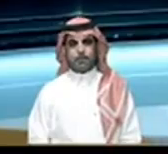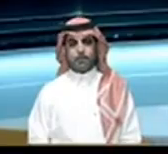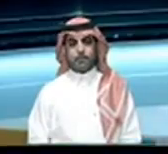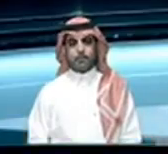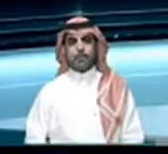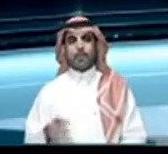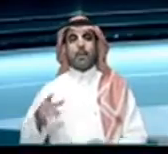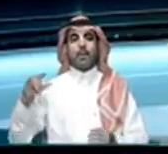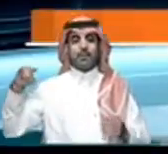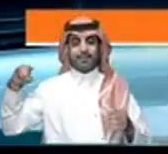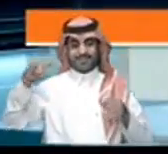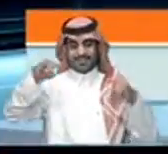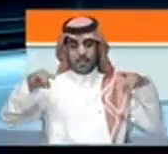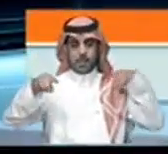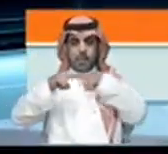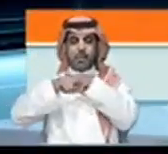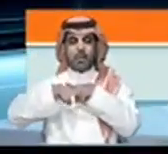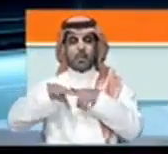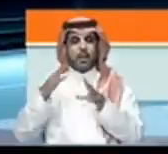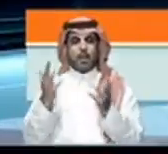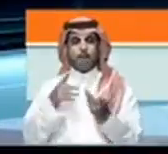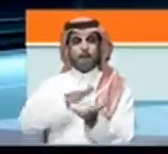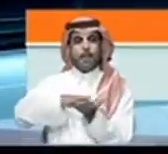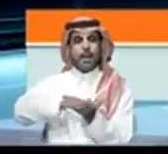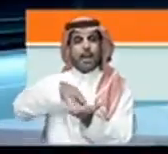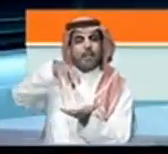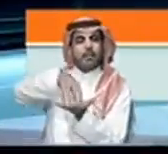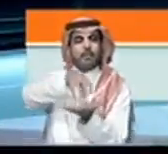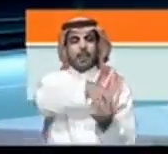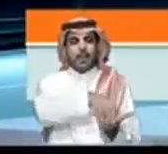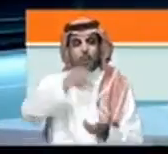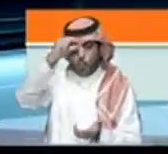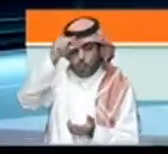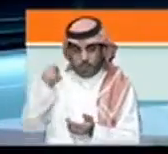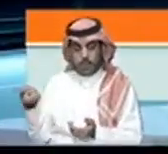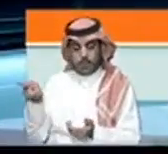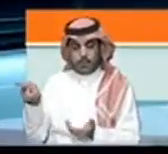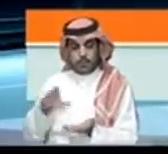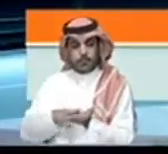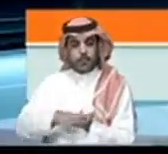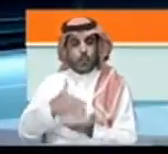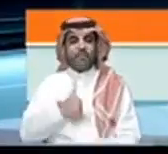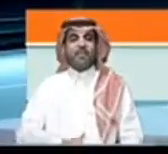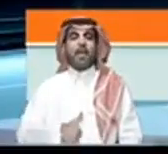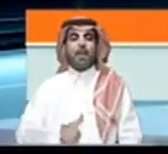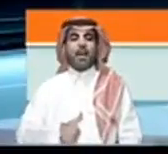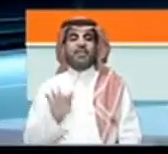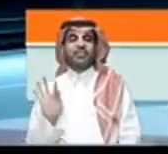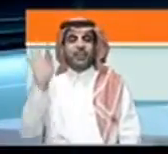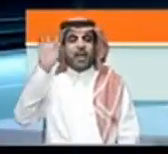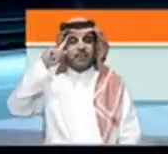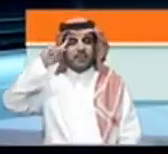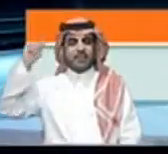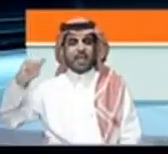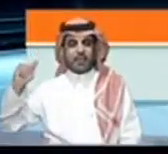دمرت طائرات التحالف العربي عددا من المواقع العسكريه التابعه لميليشيا الحوتي في مديريه اكتاف شرق صعده ما ادى